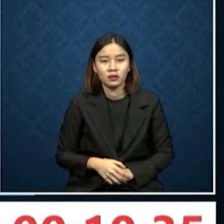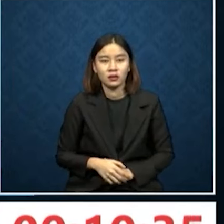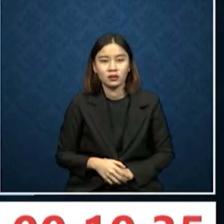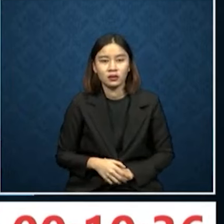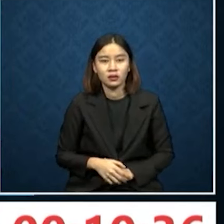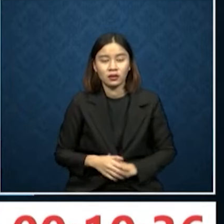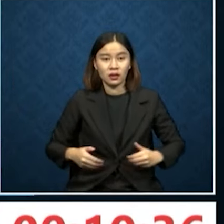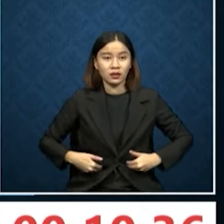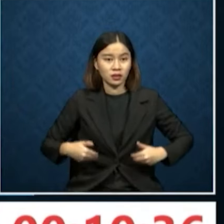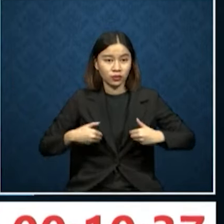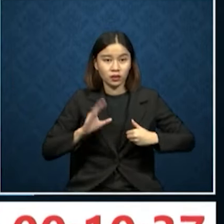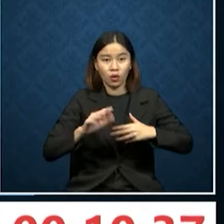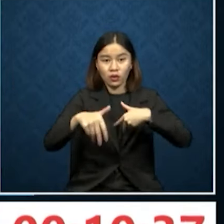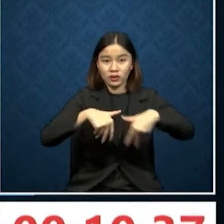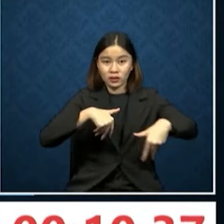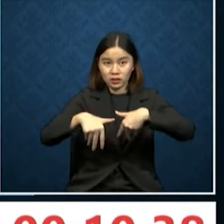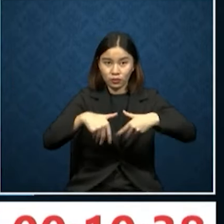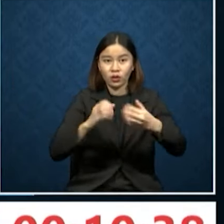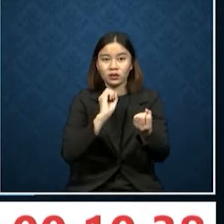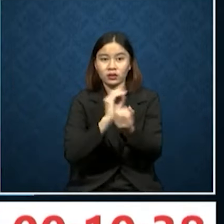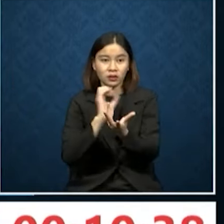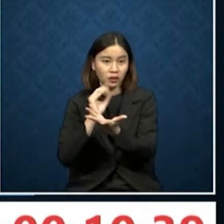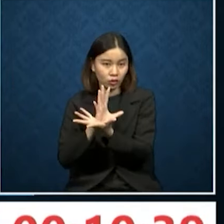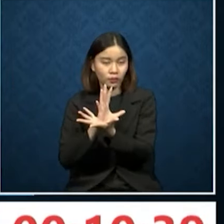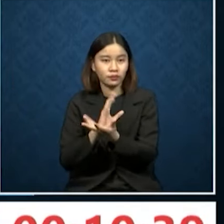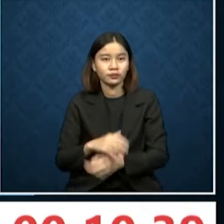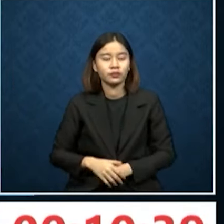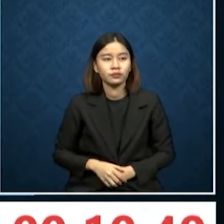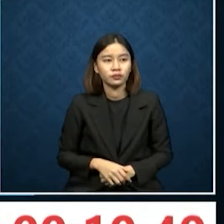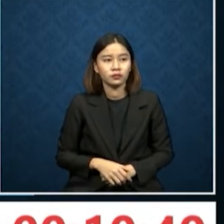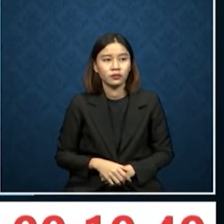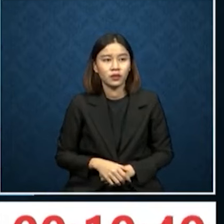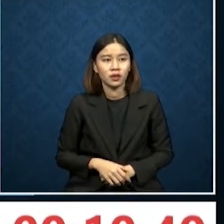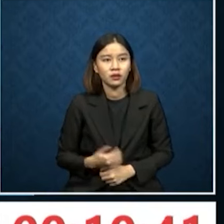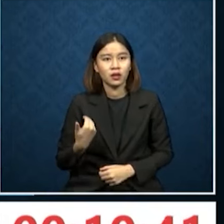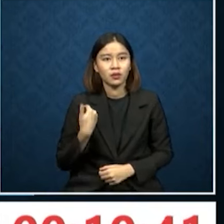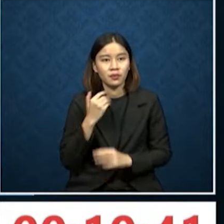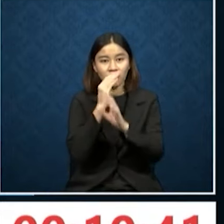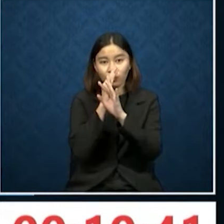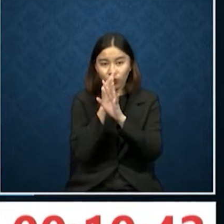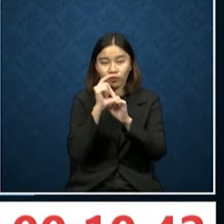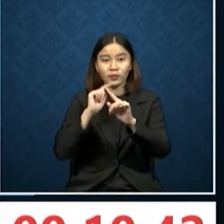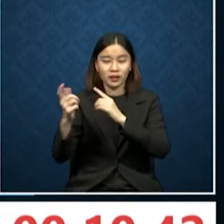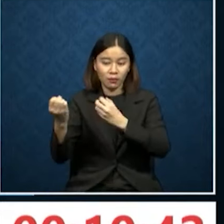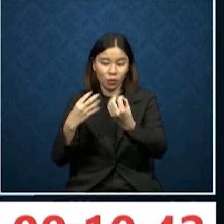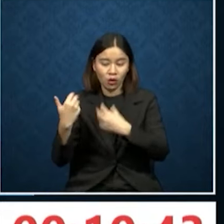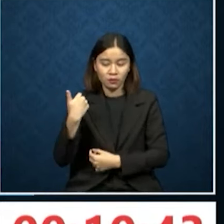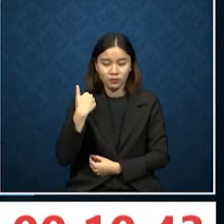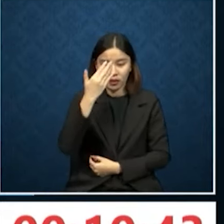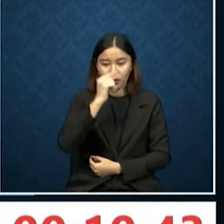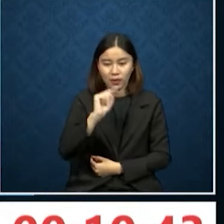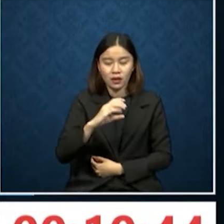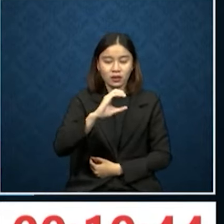าวบ้านในระดับรากหญ้าได้รับการกระทบกระเทือนถึงป่านนี้มีเสียงนินทาหนาหูครับว่าแท้ที่จ